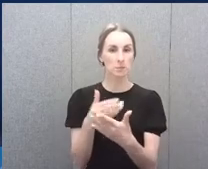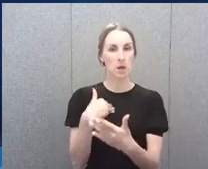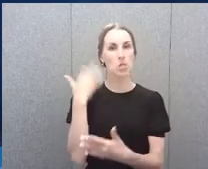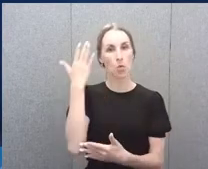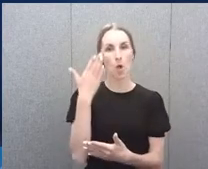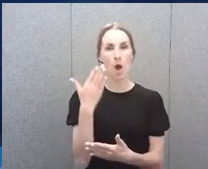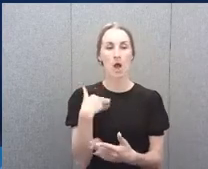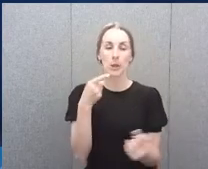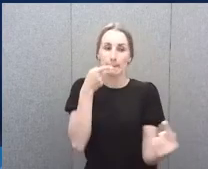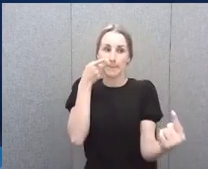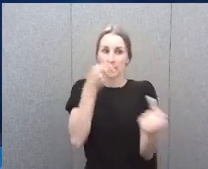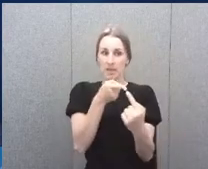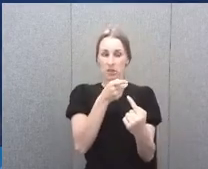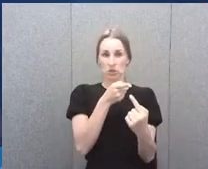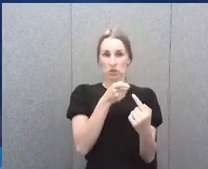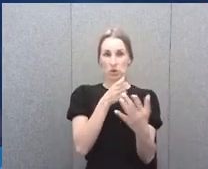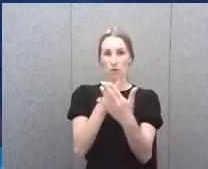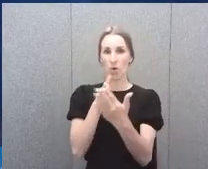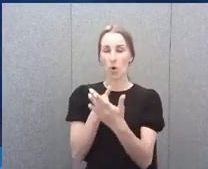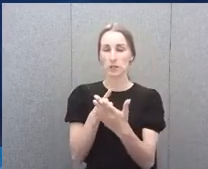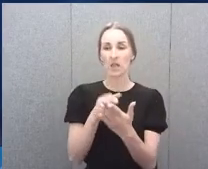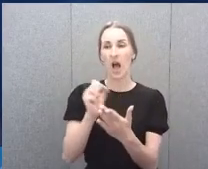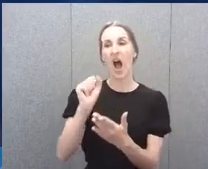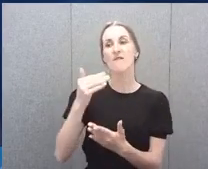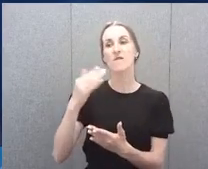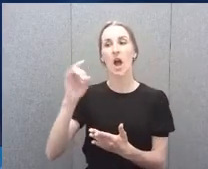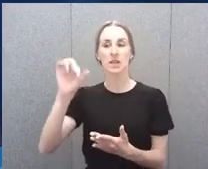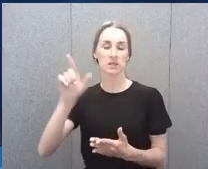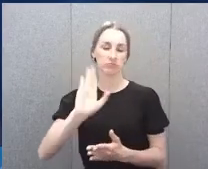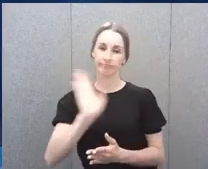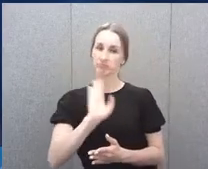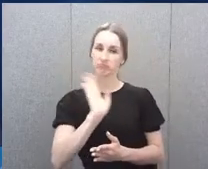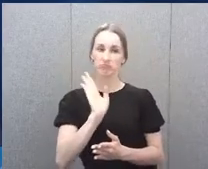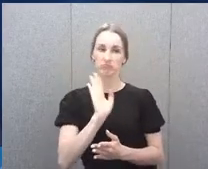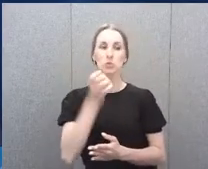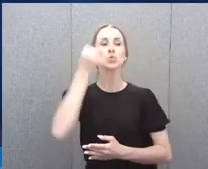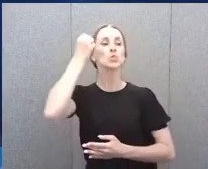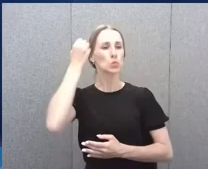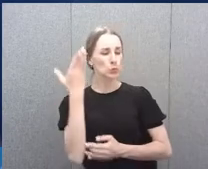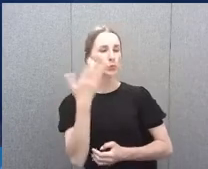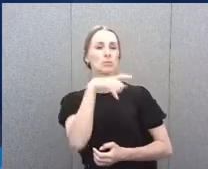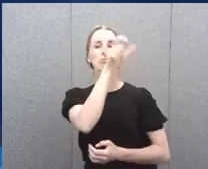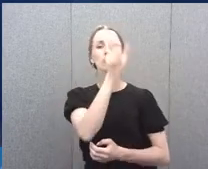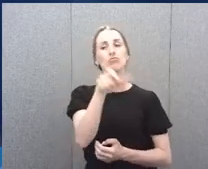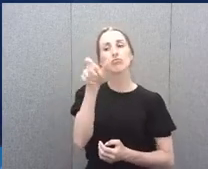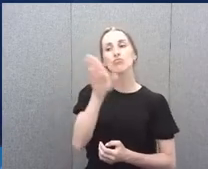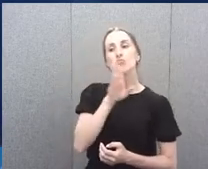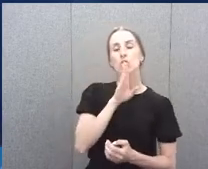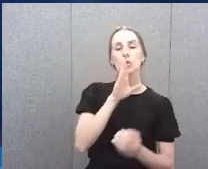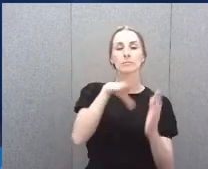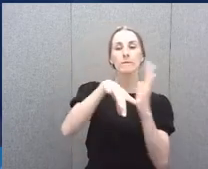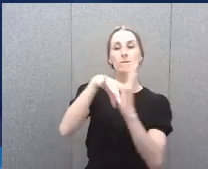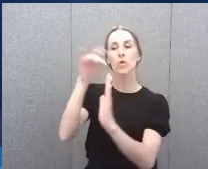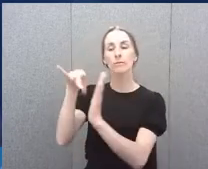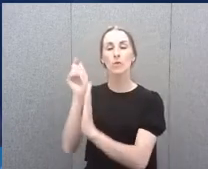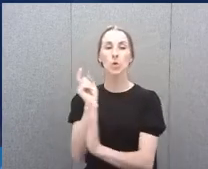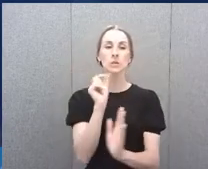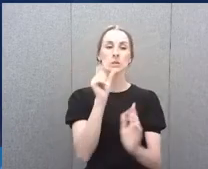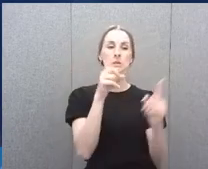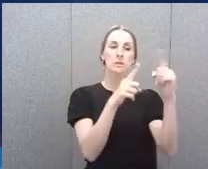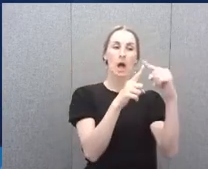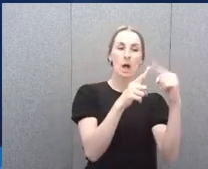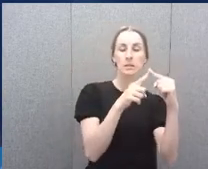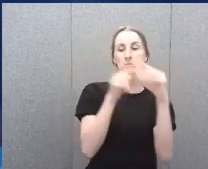мнения. Я не имею ничего против квот в Афганистане, понимая то, что женщины там выбраны